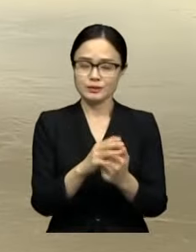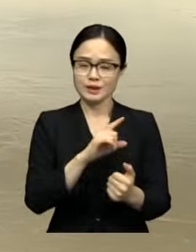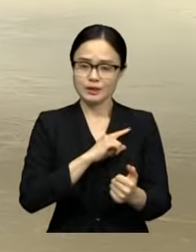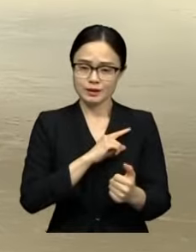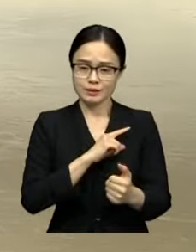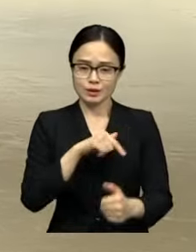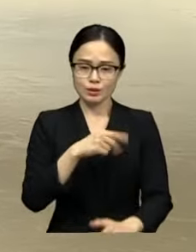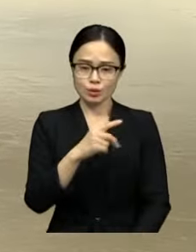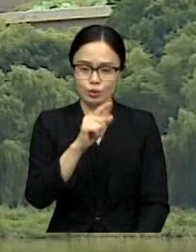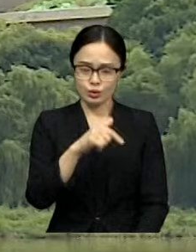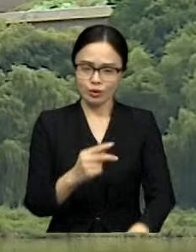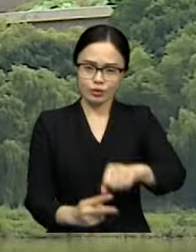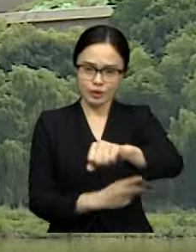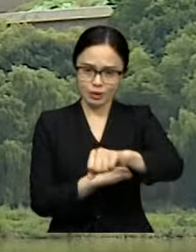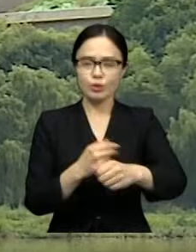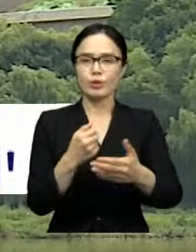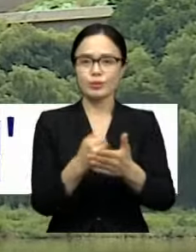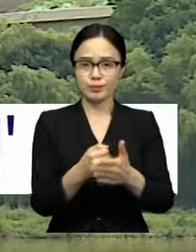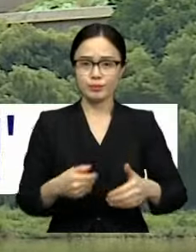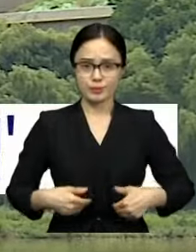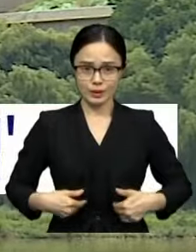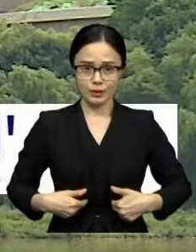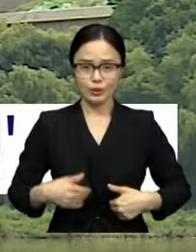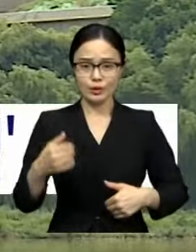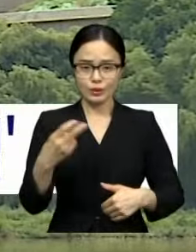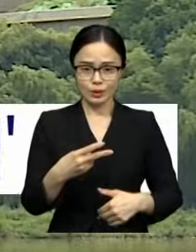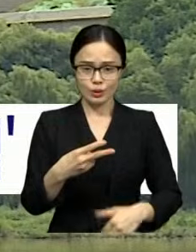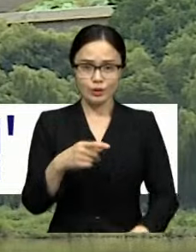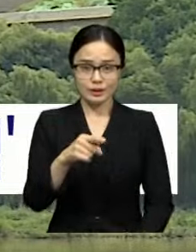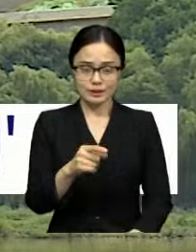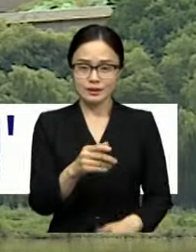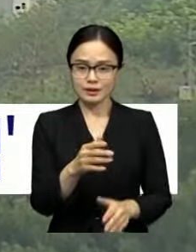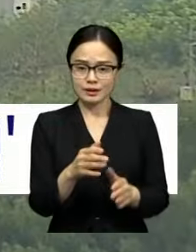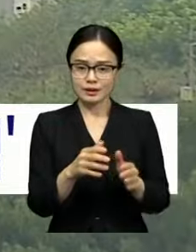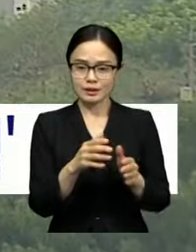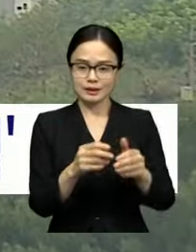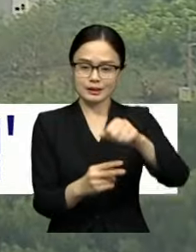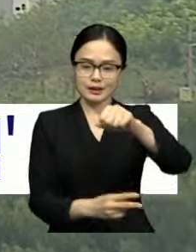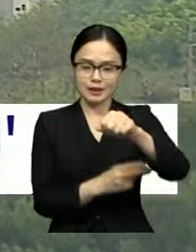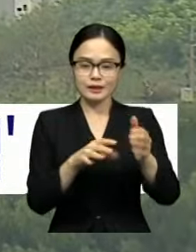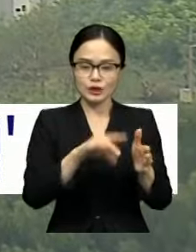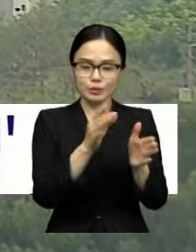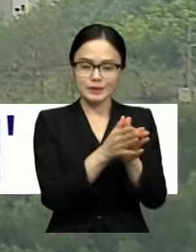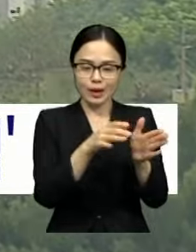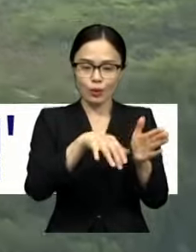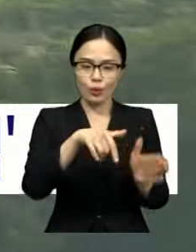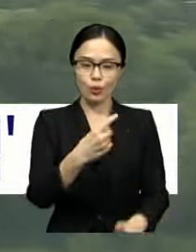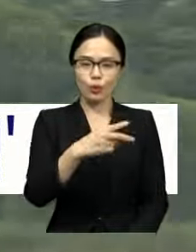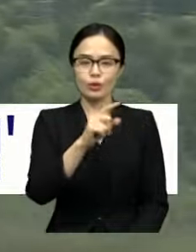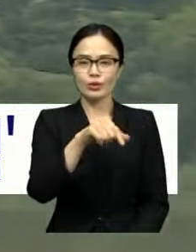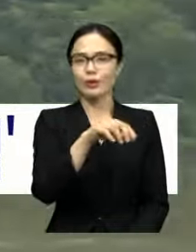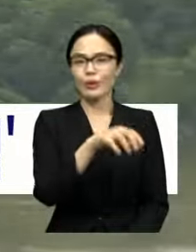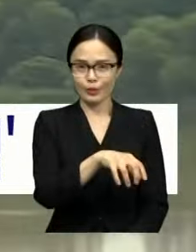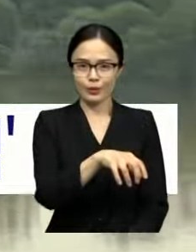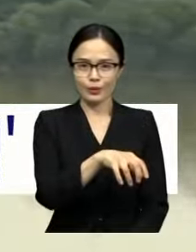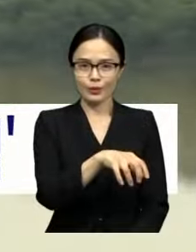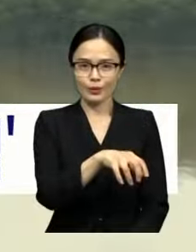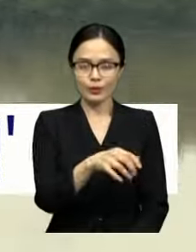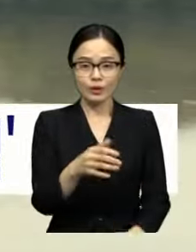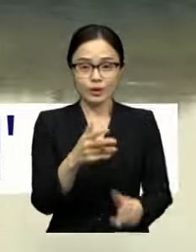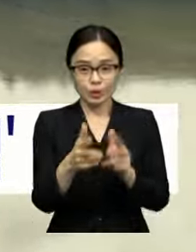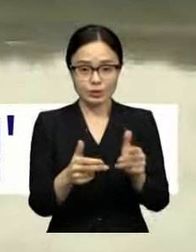밖에 고덕동이 교량 설계 시작점이고 공사 현장이 도심지를 관통하다 보니 공사 기간